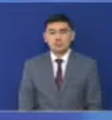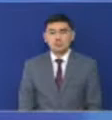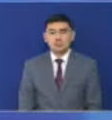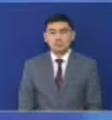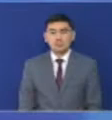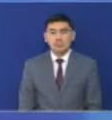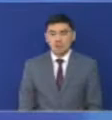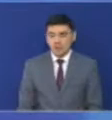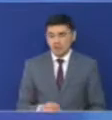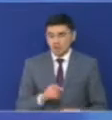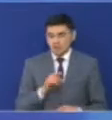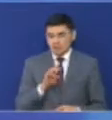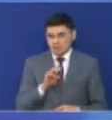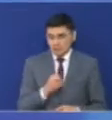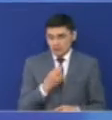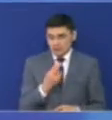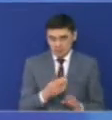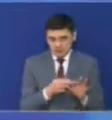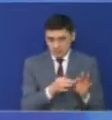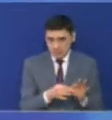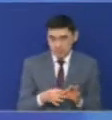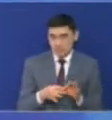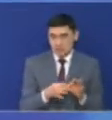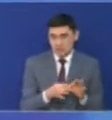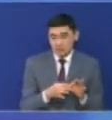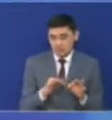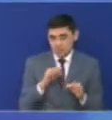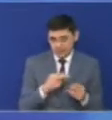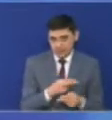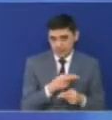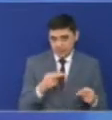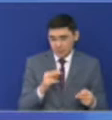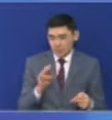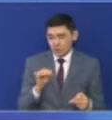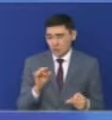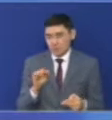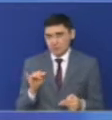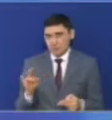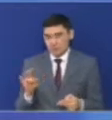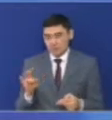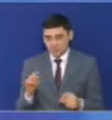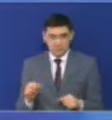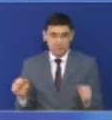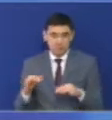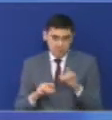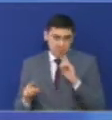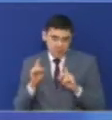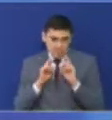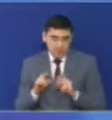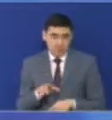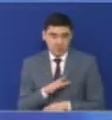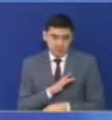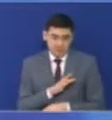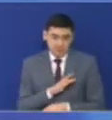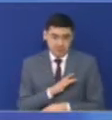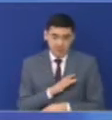Национальное единство, стратегический выбор партии «Нур Отан» под таким названием прошло заседание политического совета городского филиала партии. В ходе встречи участники